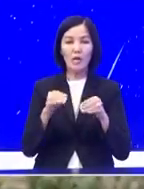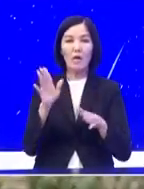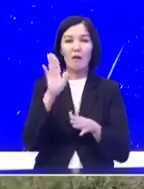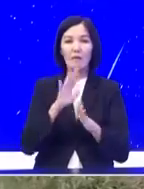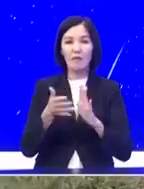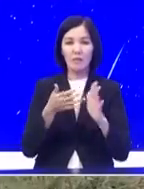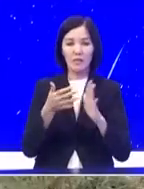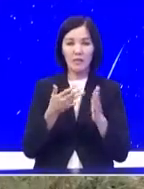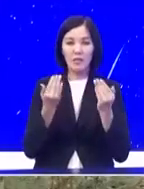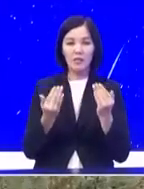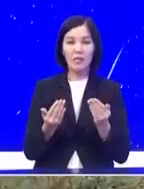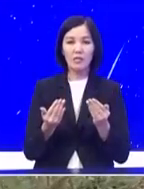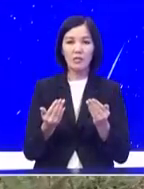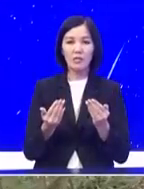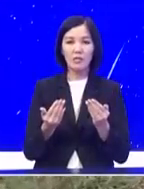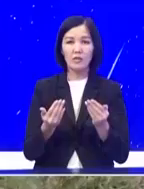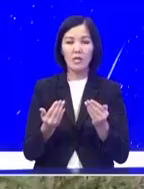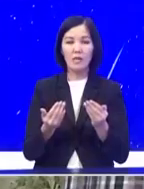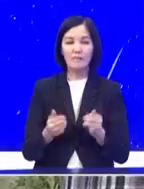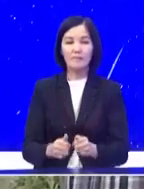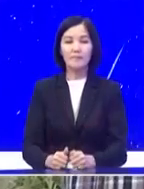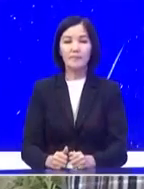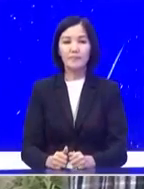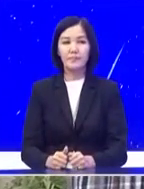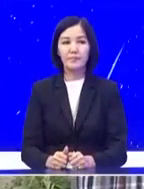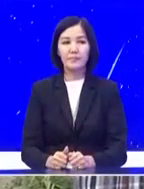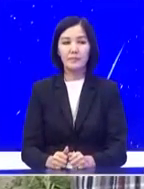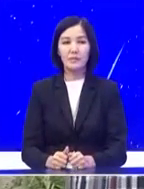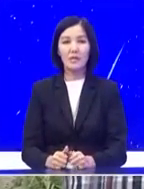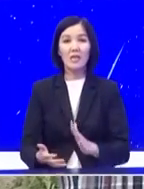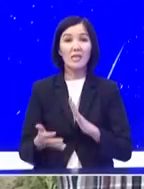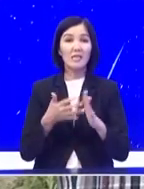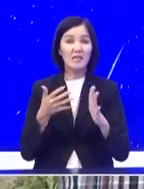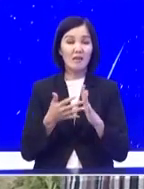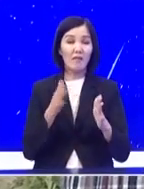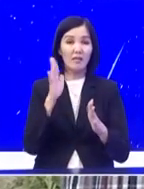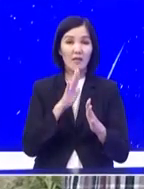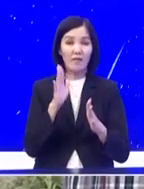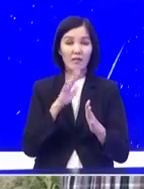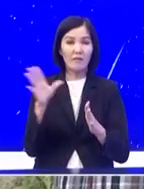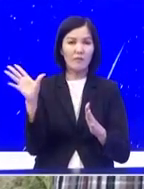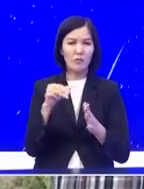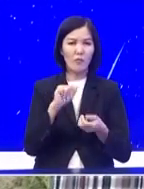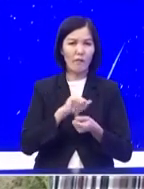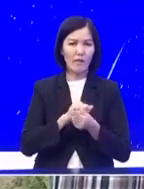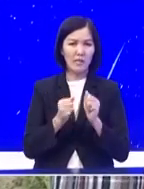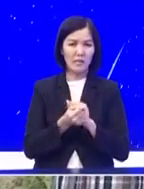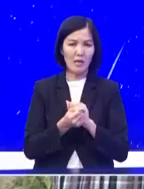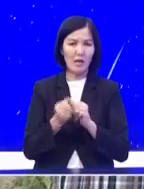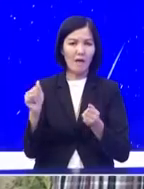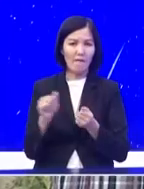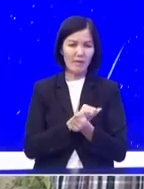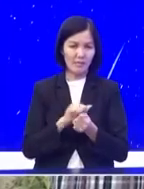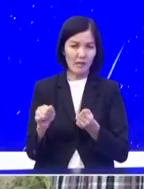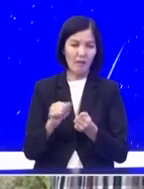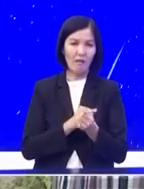он уже и не надеется. Его губит засуха. Ну, из-за нехватки воды все высохло. Вот сами видите,